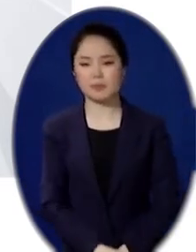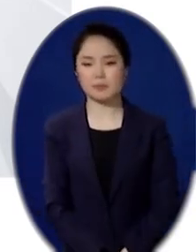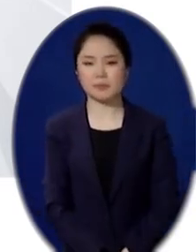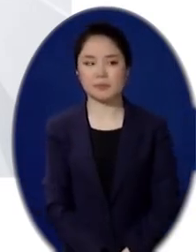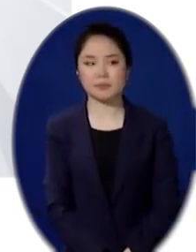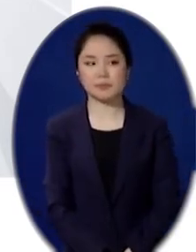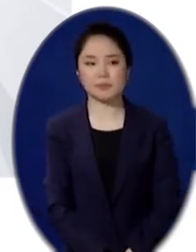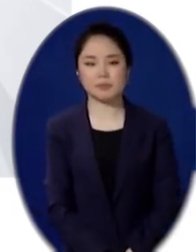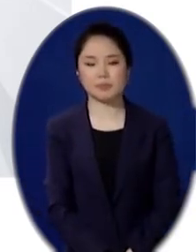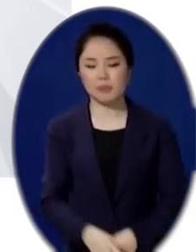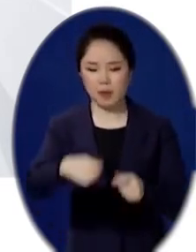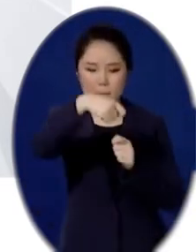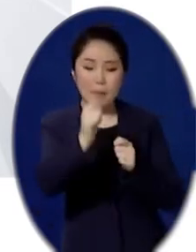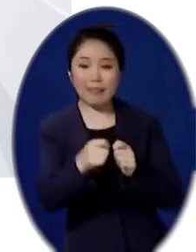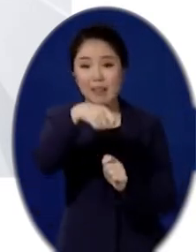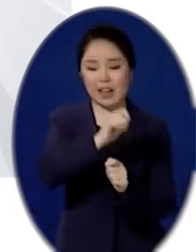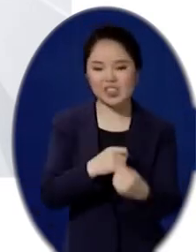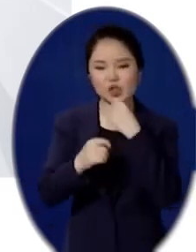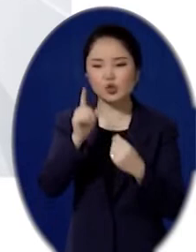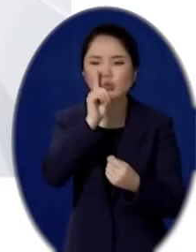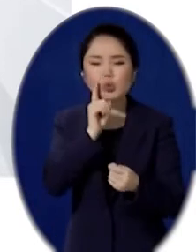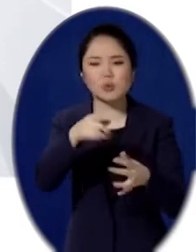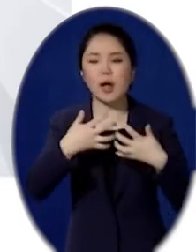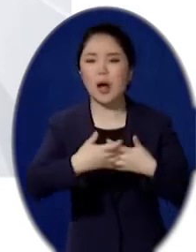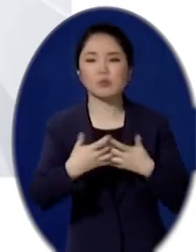За, гатал идэх дуртай амт юу вэ?